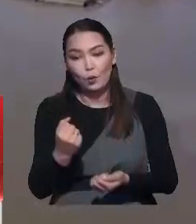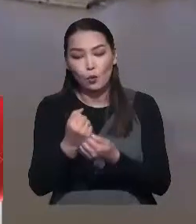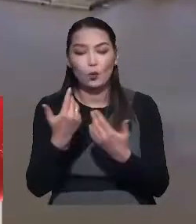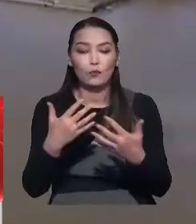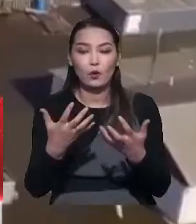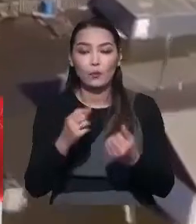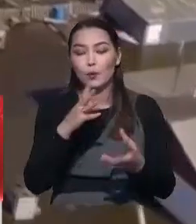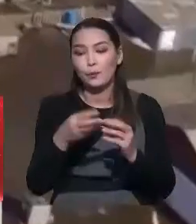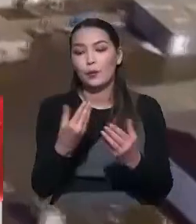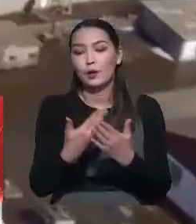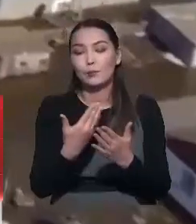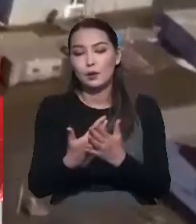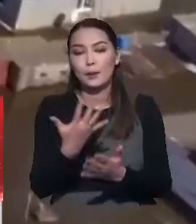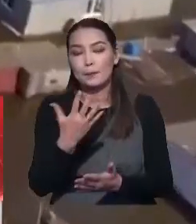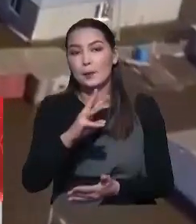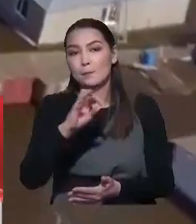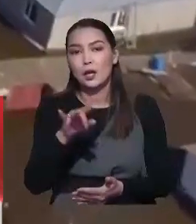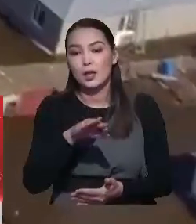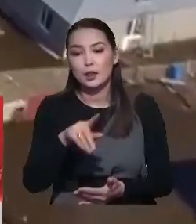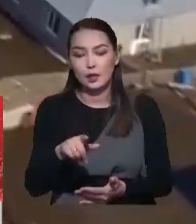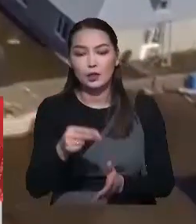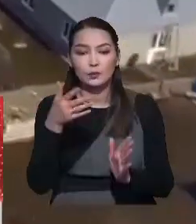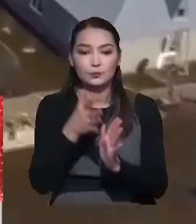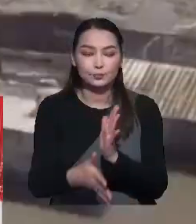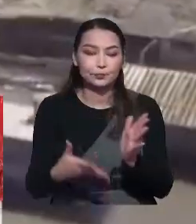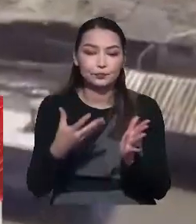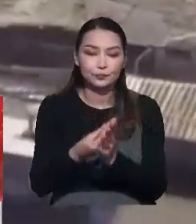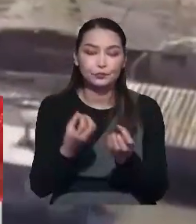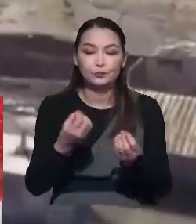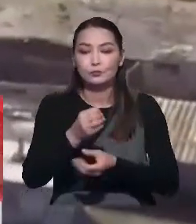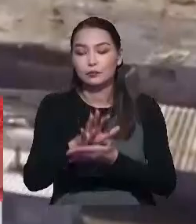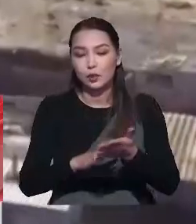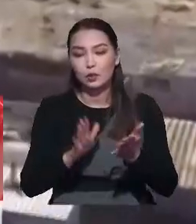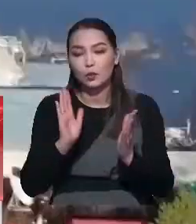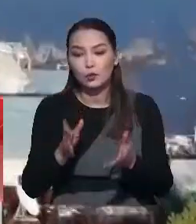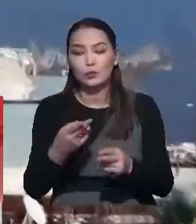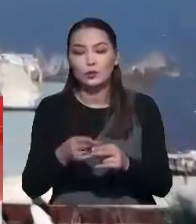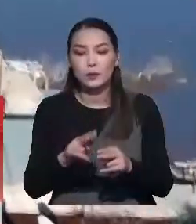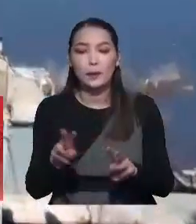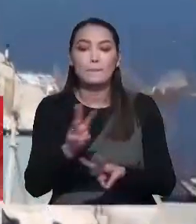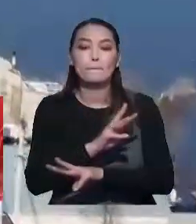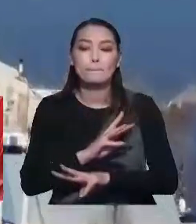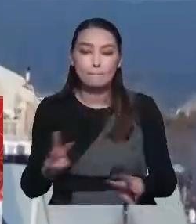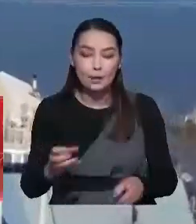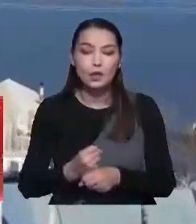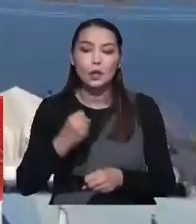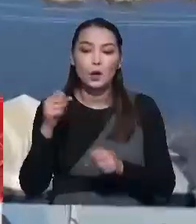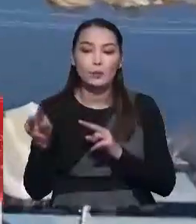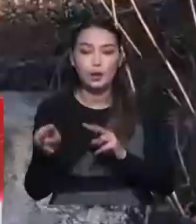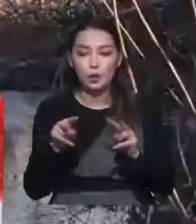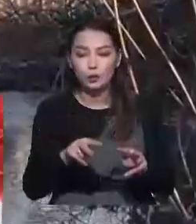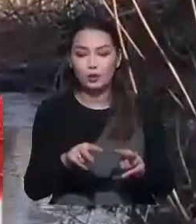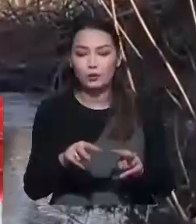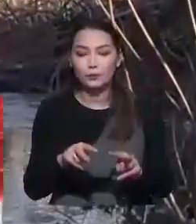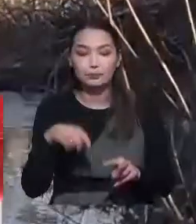Оның көлемі шамамен 5 миллиард теңге. Шығынды өтеу әлі де жалғасады. Бұл үкіметтің қатаң бақылауында.